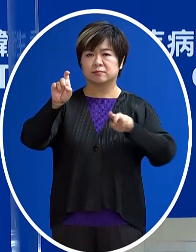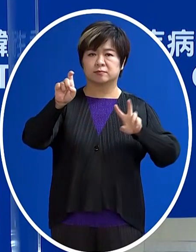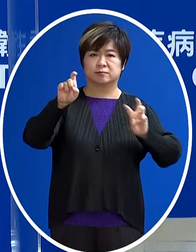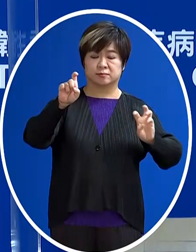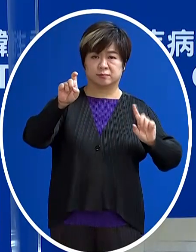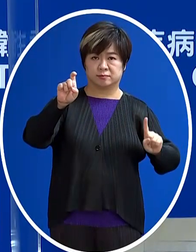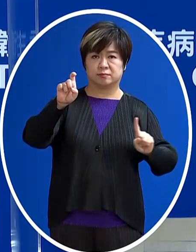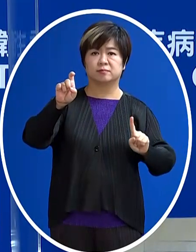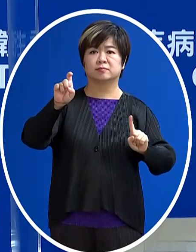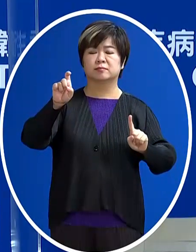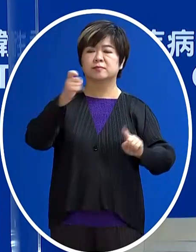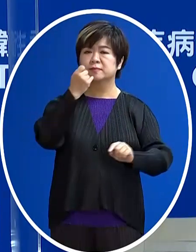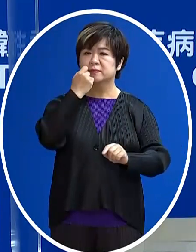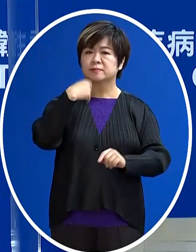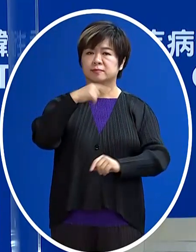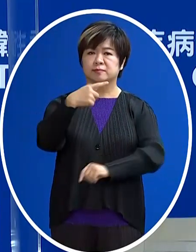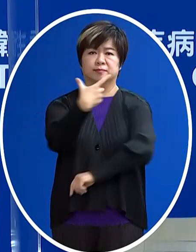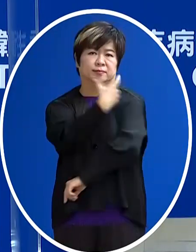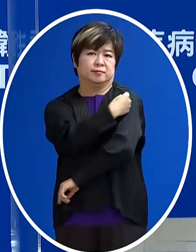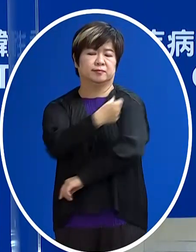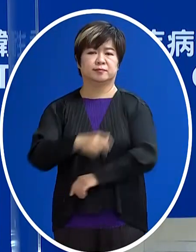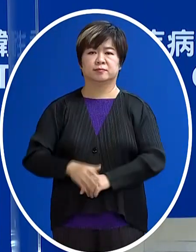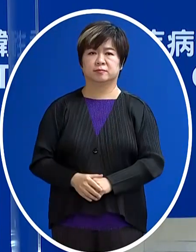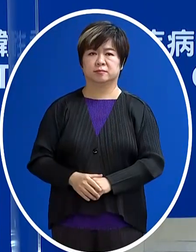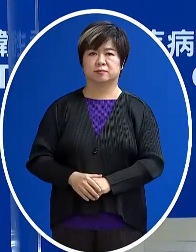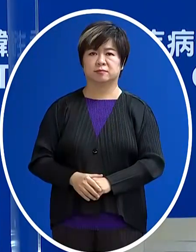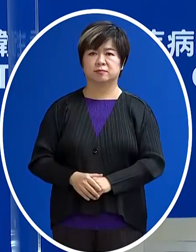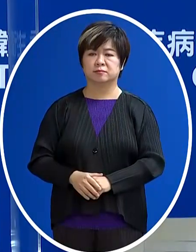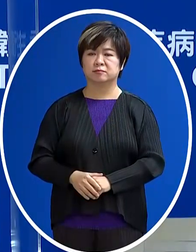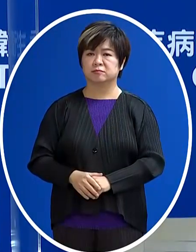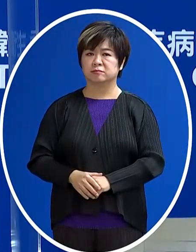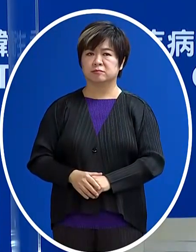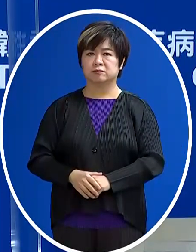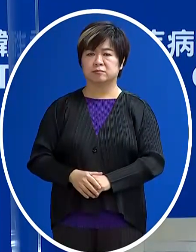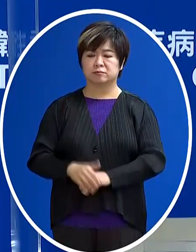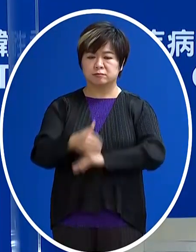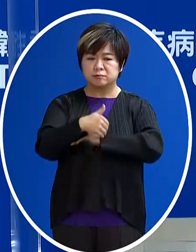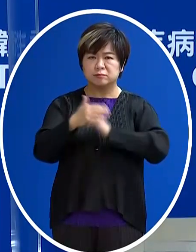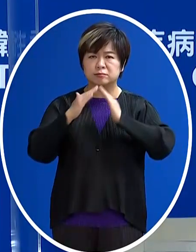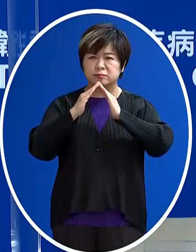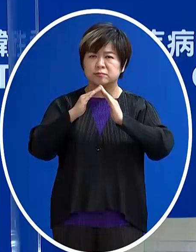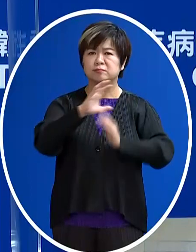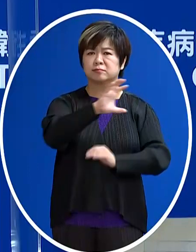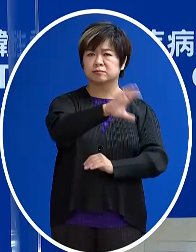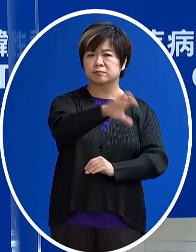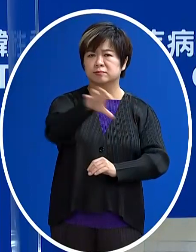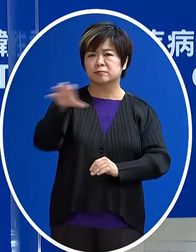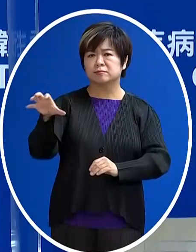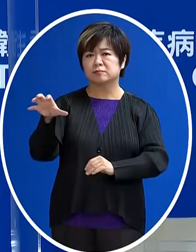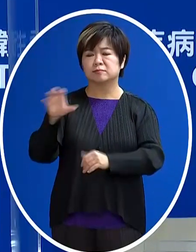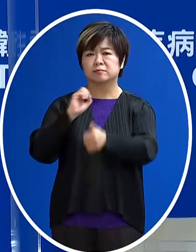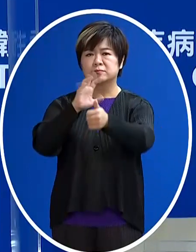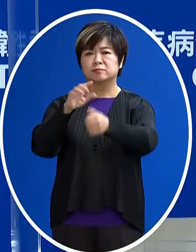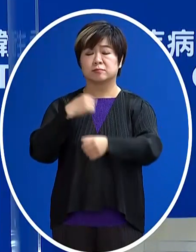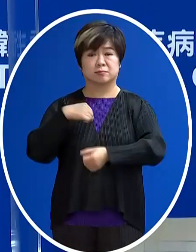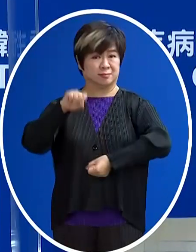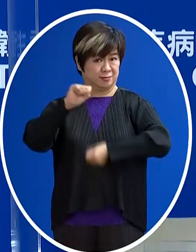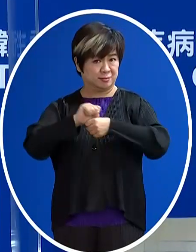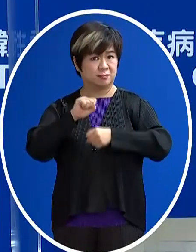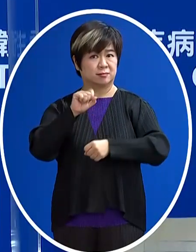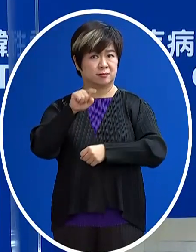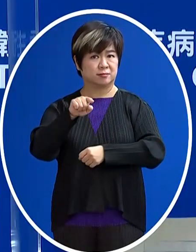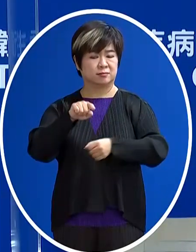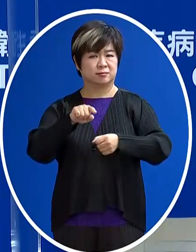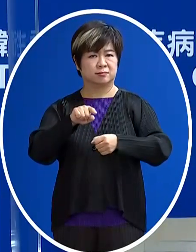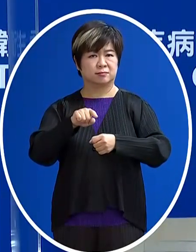10月18日到10月31日去接受施打啊。不过因为有些县市哈，它因为我们增加开了这些